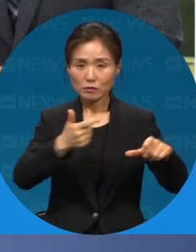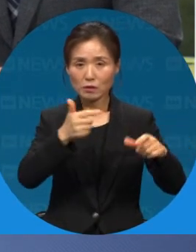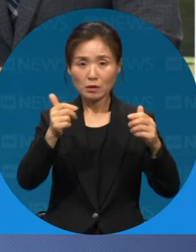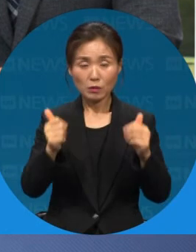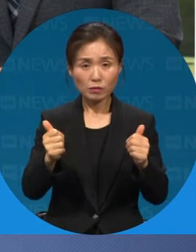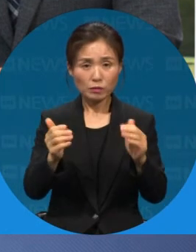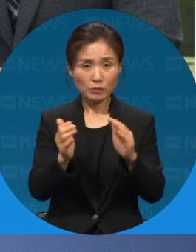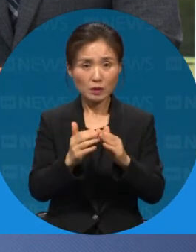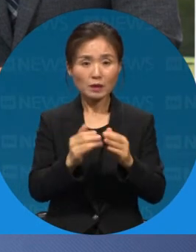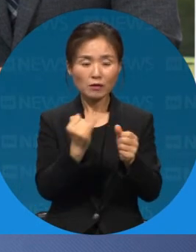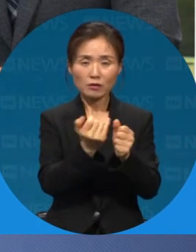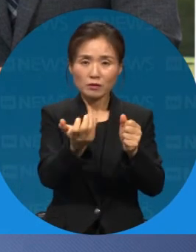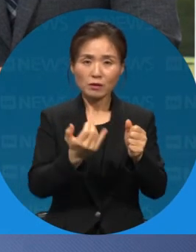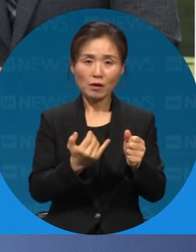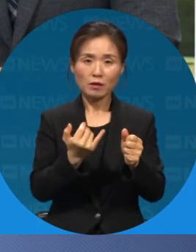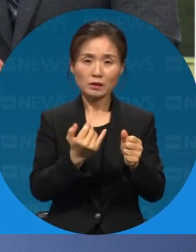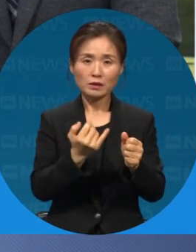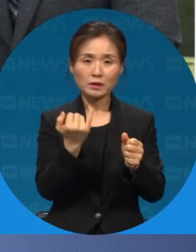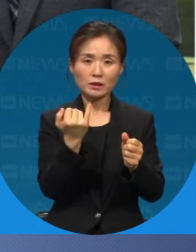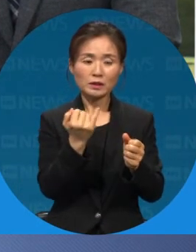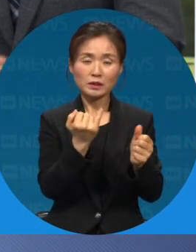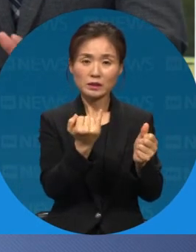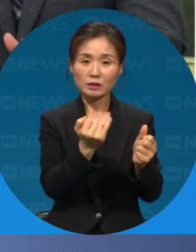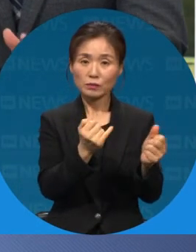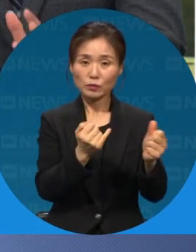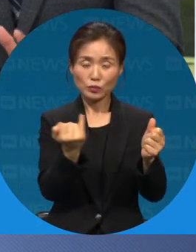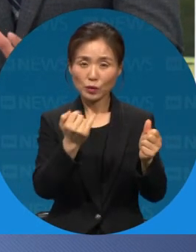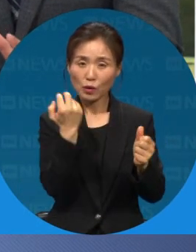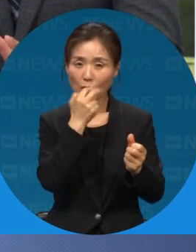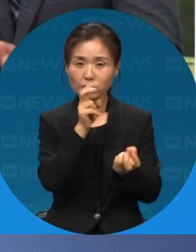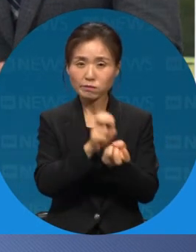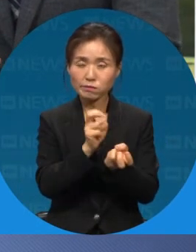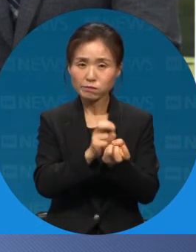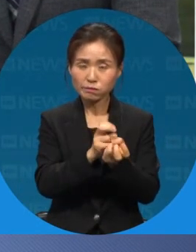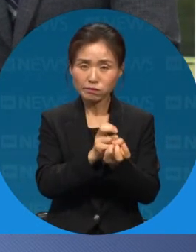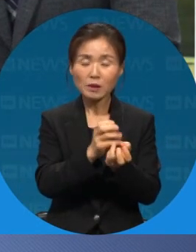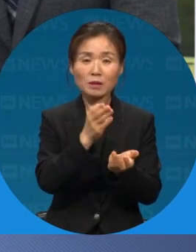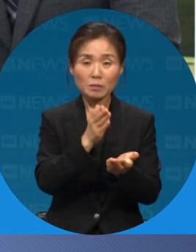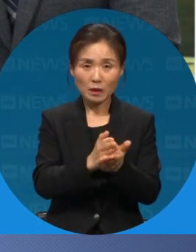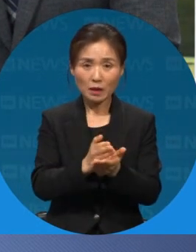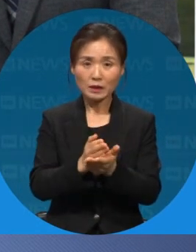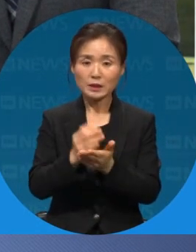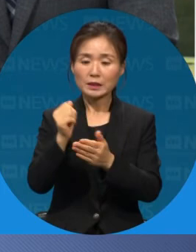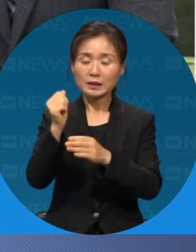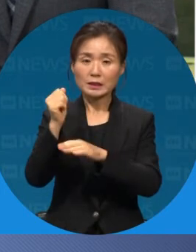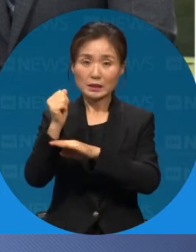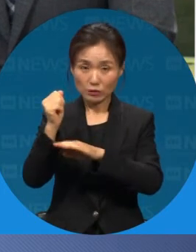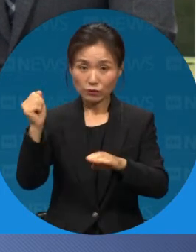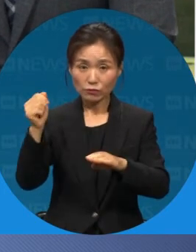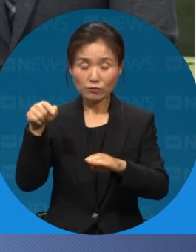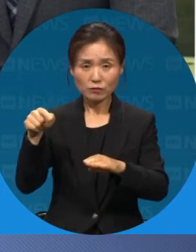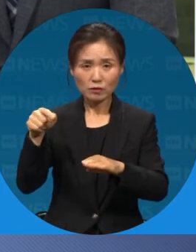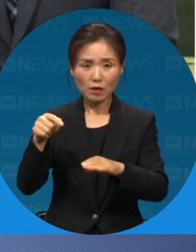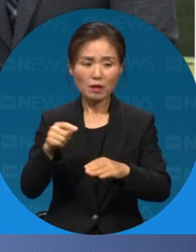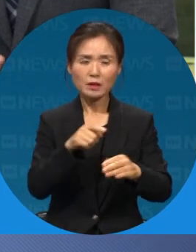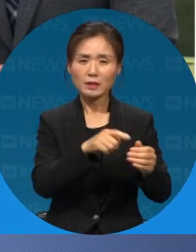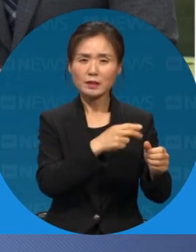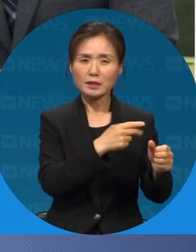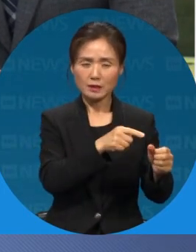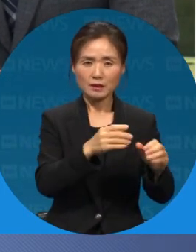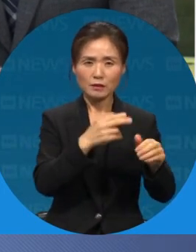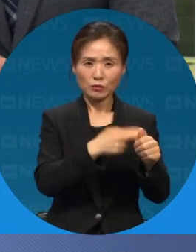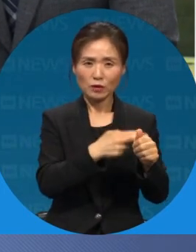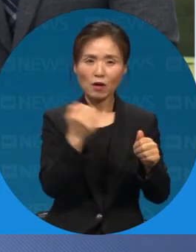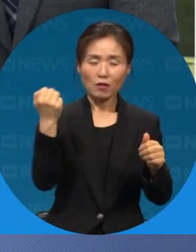금지한 가톨릭 교리 에 기반해서 만들어진 이 학교 고용 기준을 원고가 어겼다고 봤습니다 차별금지